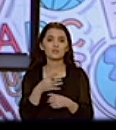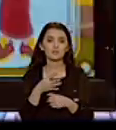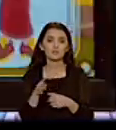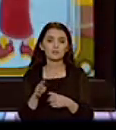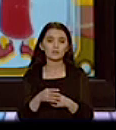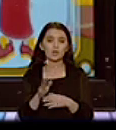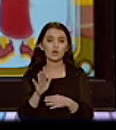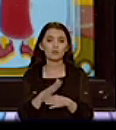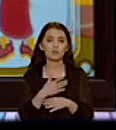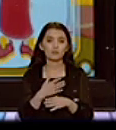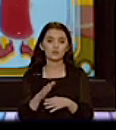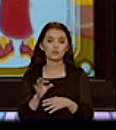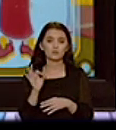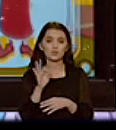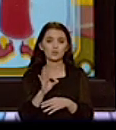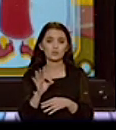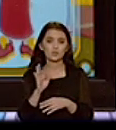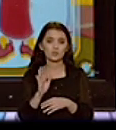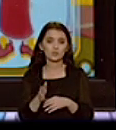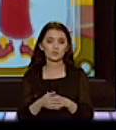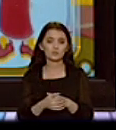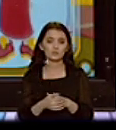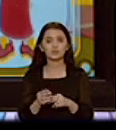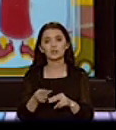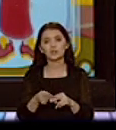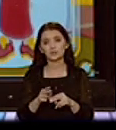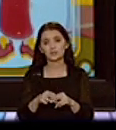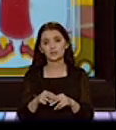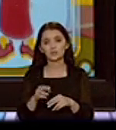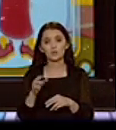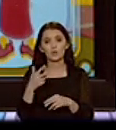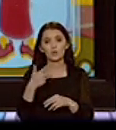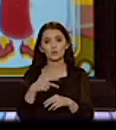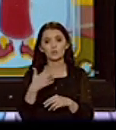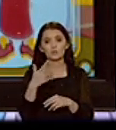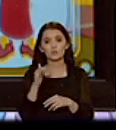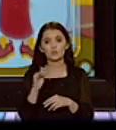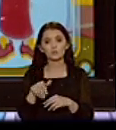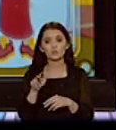esa bo'linmamiz 0 ga teng. Demak,